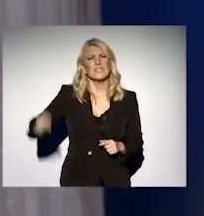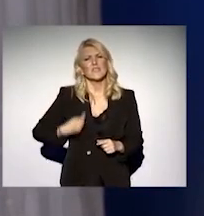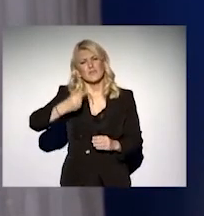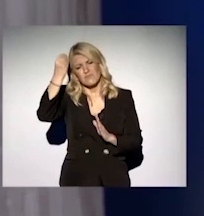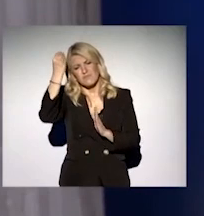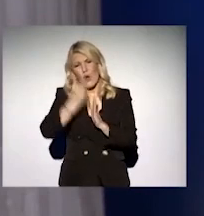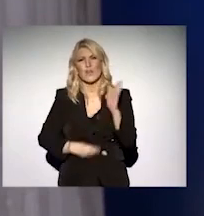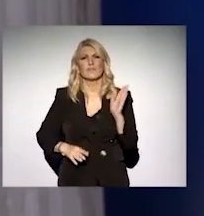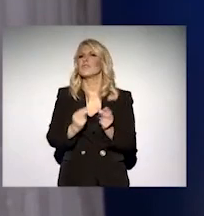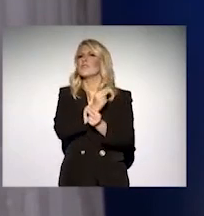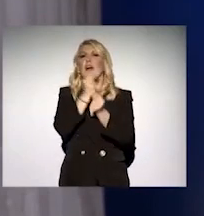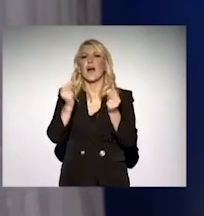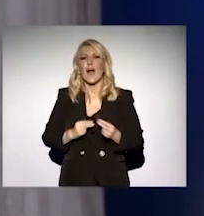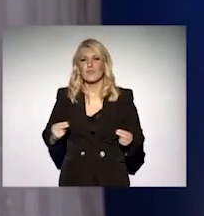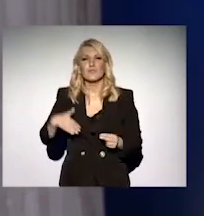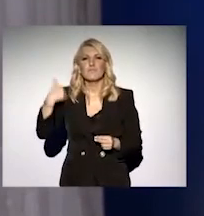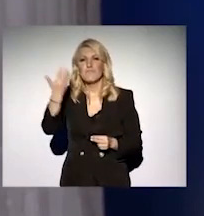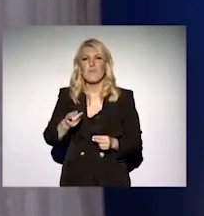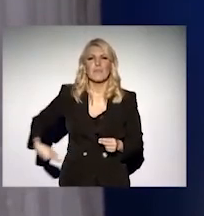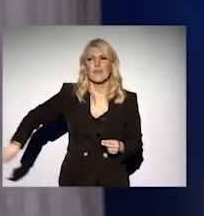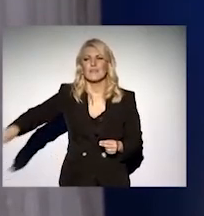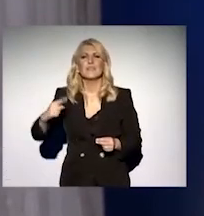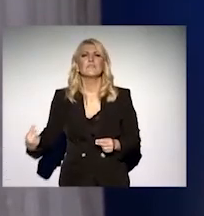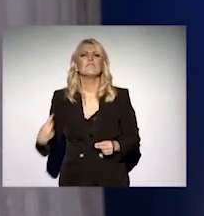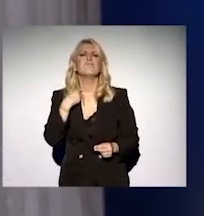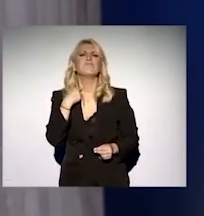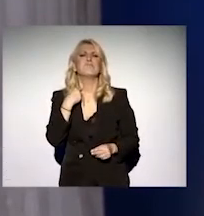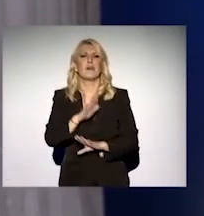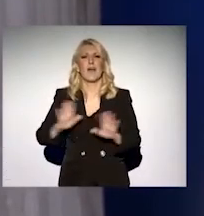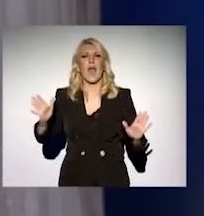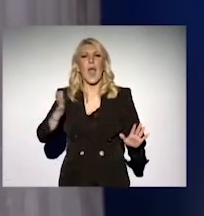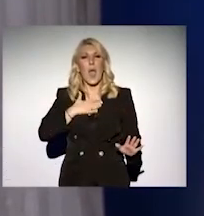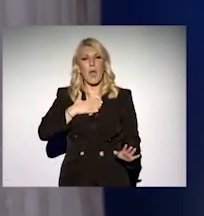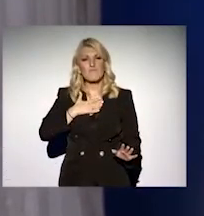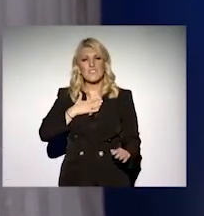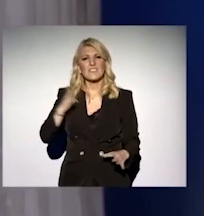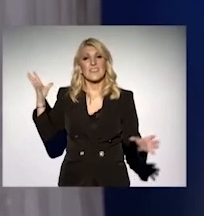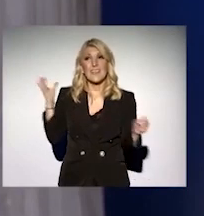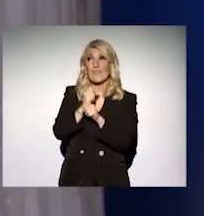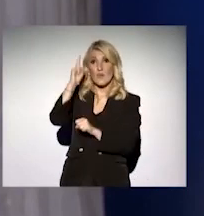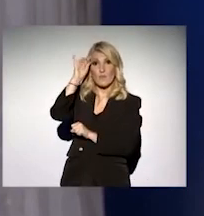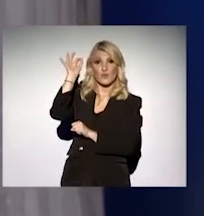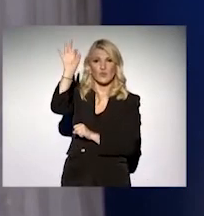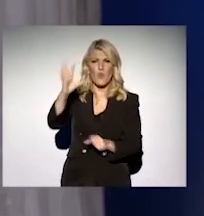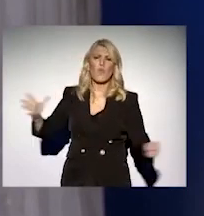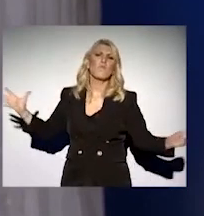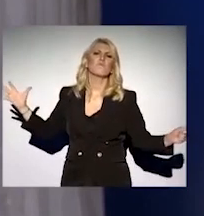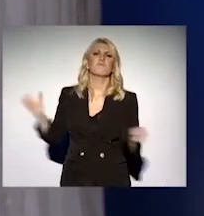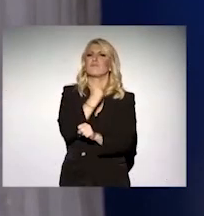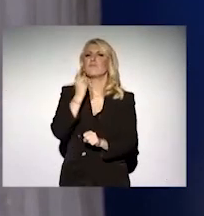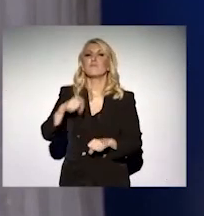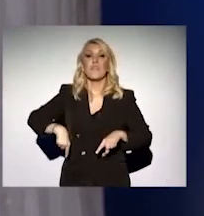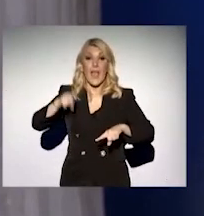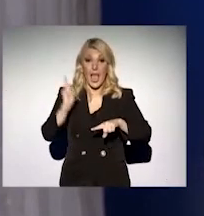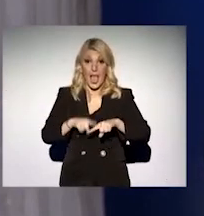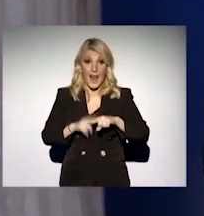του λαϊκισμού, το κλίμα της τοξικότητας, το κλίμα το διχαστικό στο οποίο επενδύει η αντιπολίτευση, είναι πιο επίκαιρη